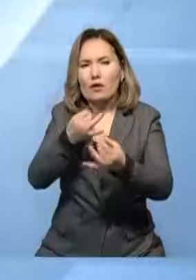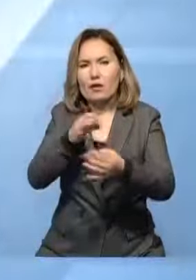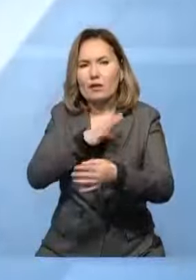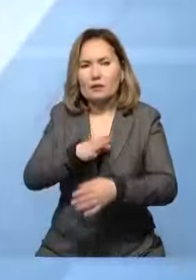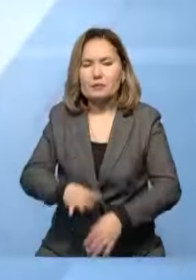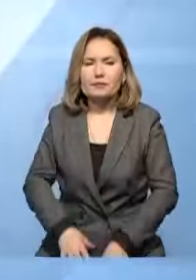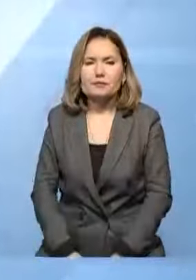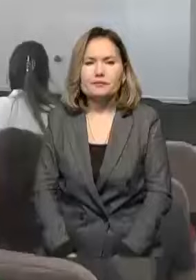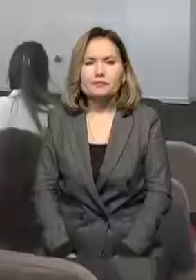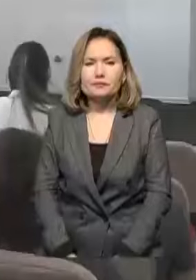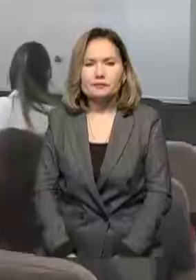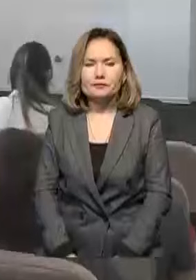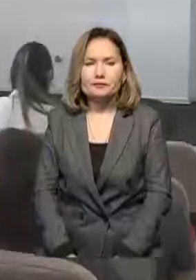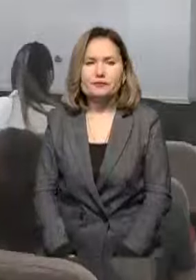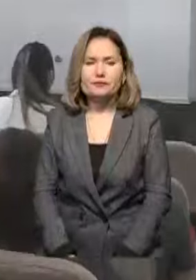талқыланды.